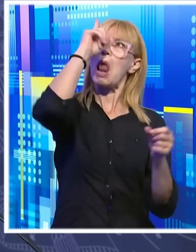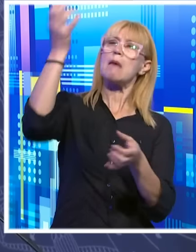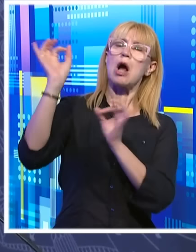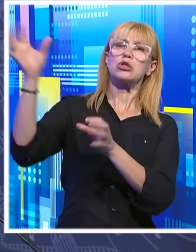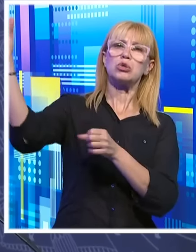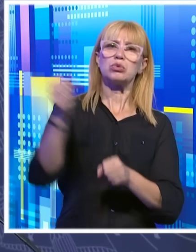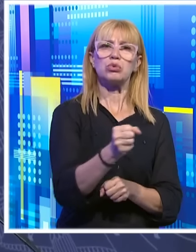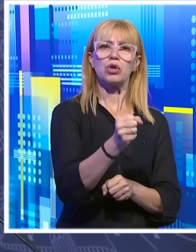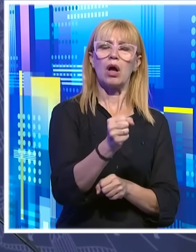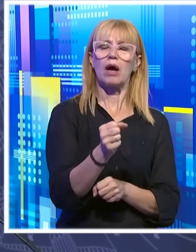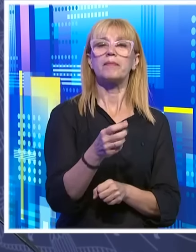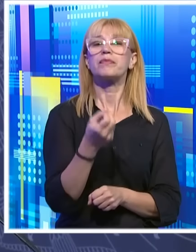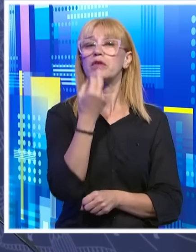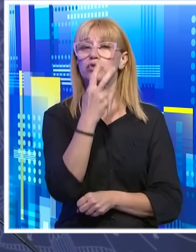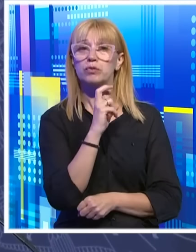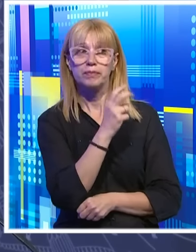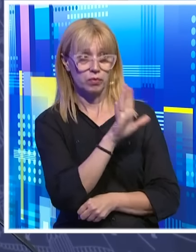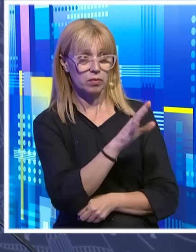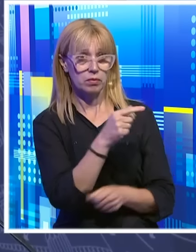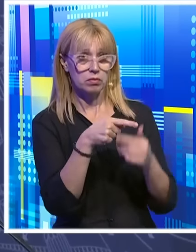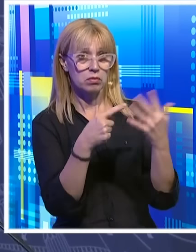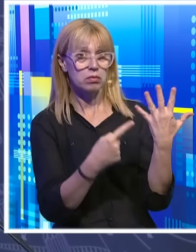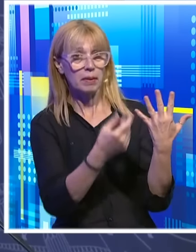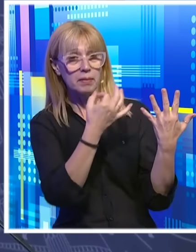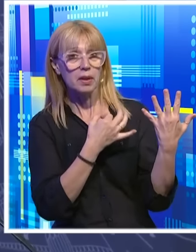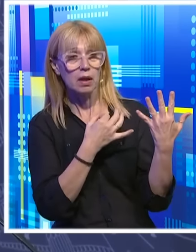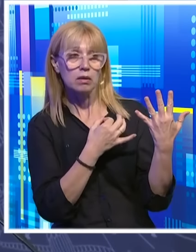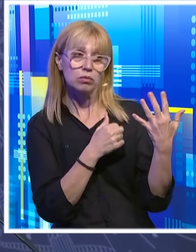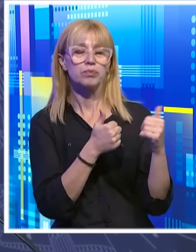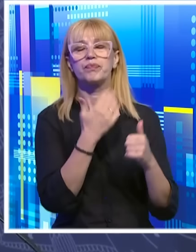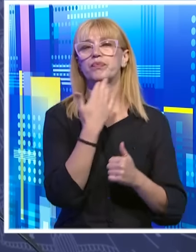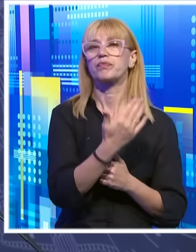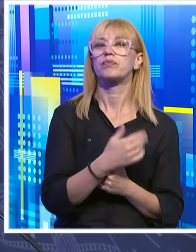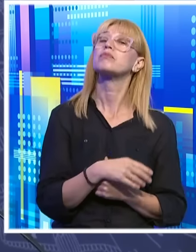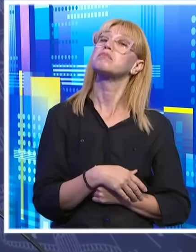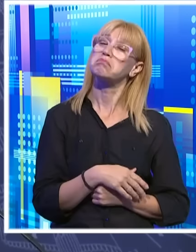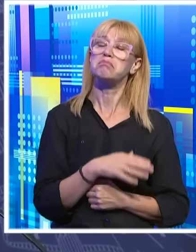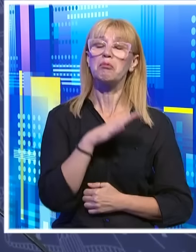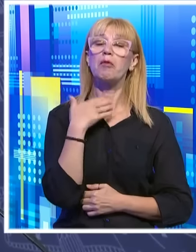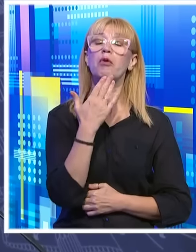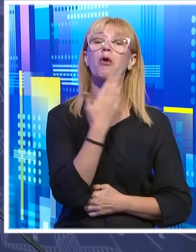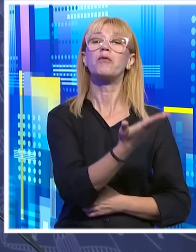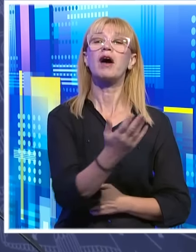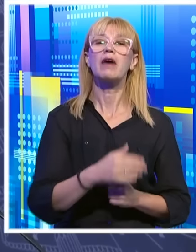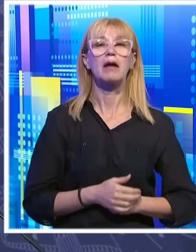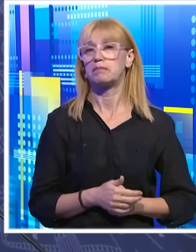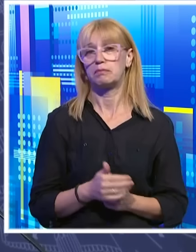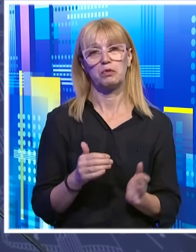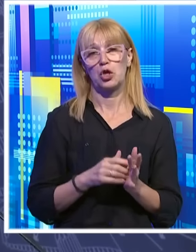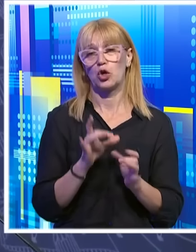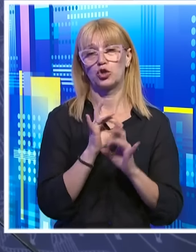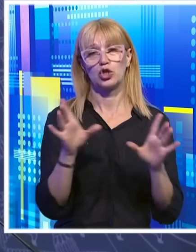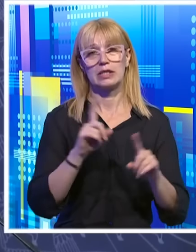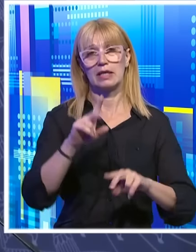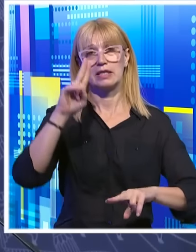To su vaše pitanje. Zahvaljam se. Baš vam hvala na tome. Mi nismo doneli još nikakvu odluku i predložio